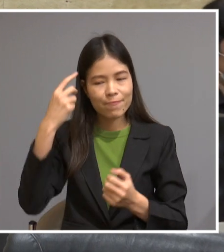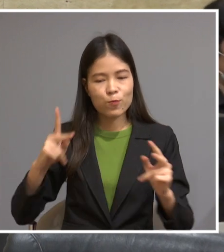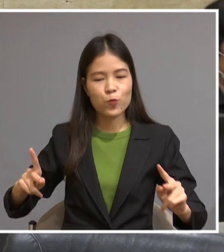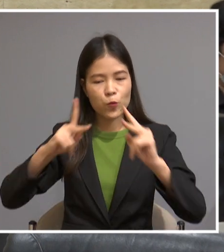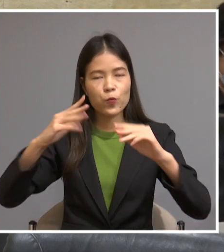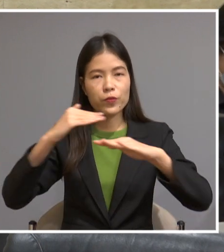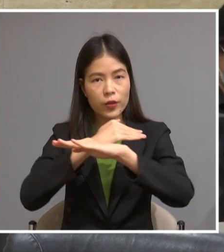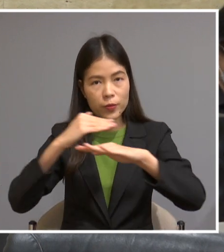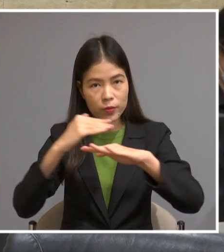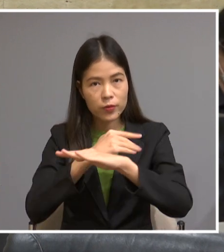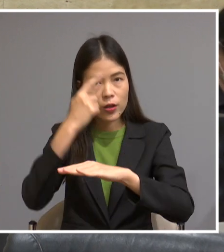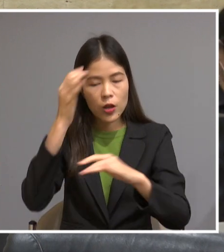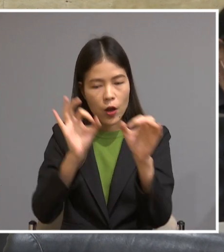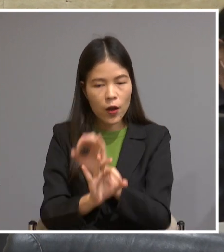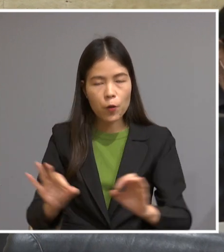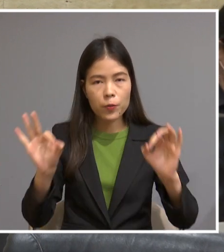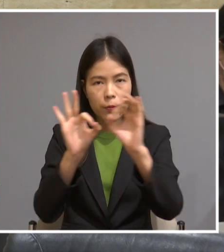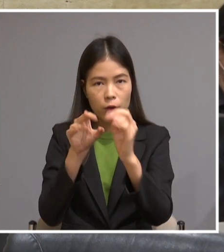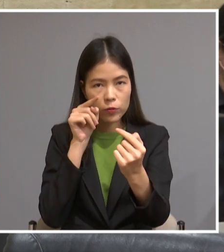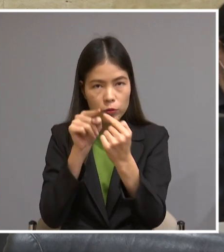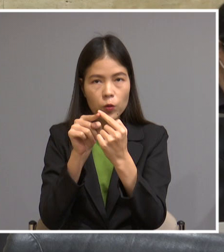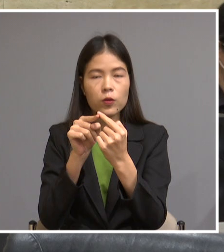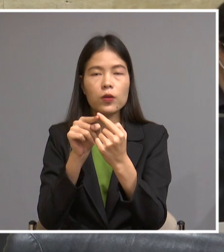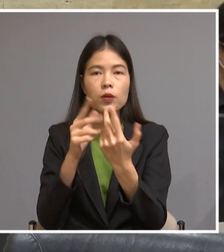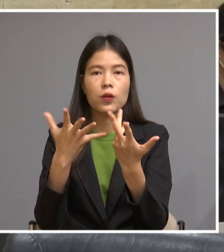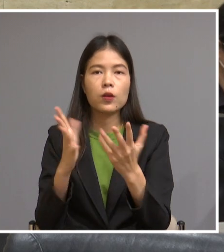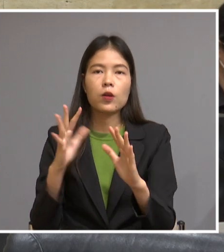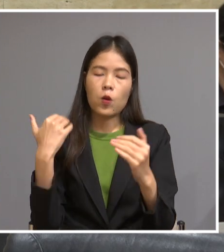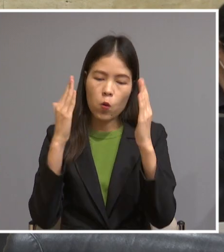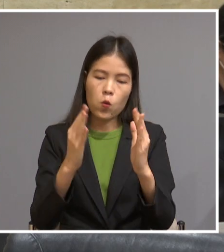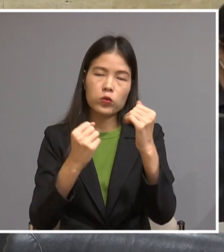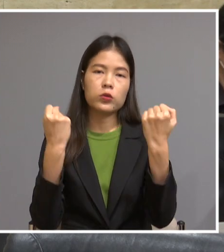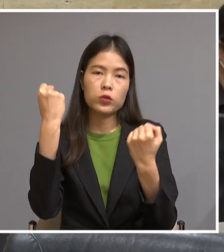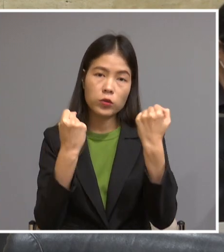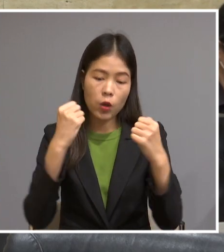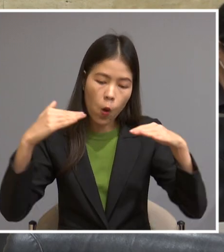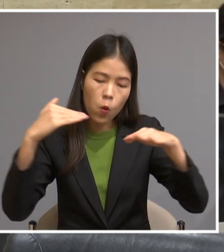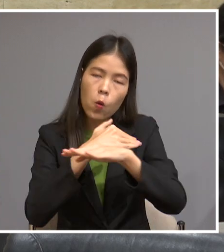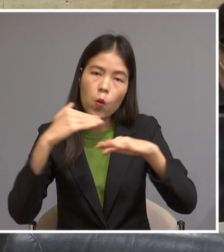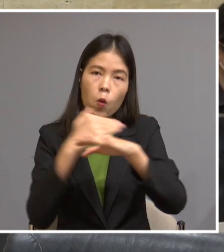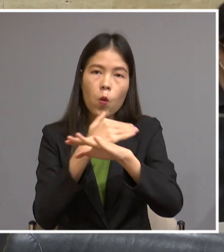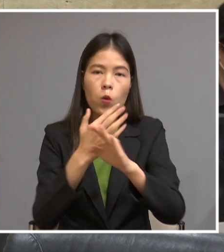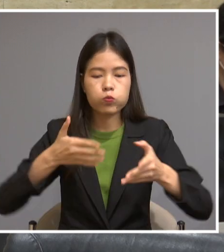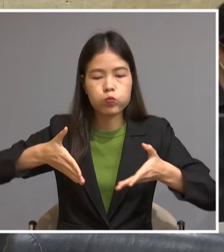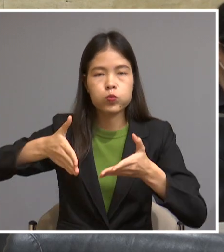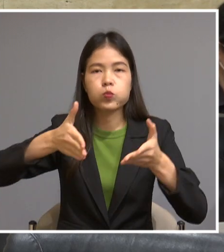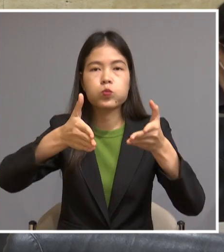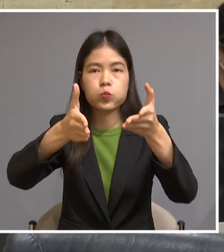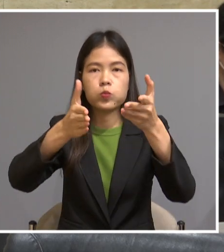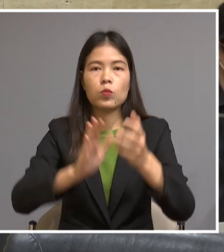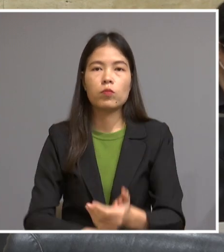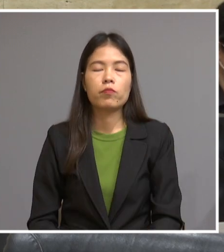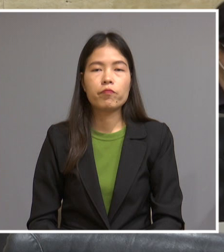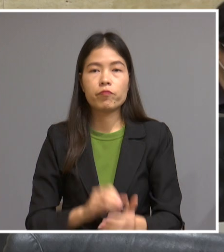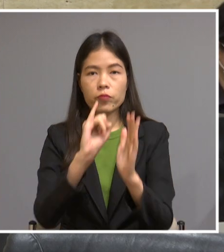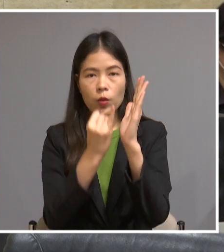้ให้ความสำคัญกับผู้ใช้รถใช้ถนนนะครับและก็อีกอย่างนึงทางจัหวดลำ